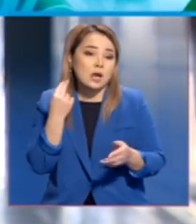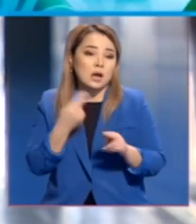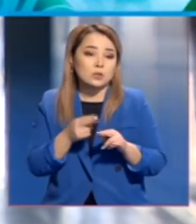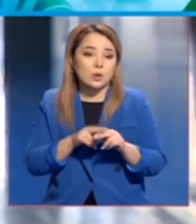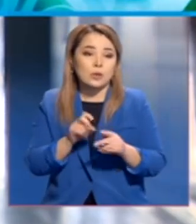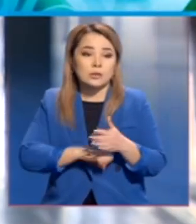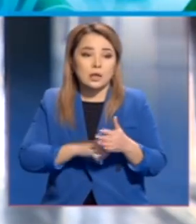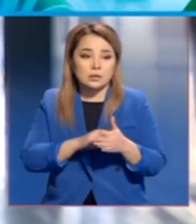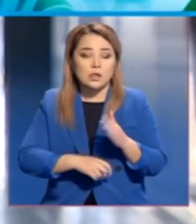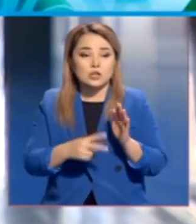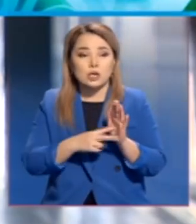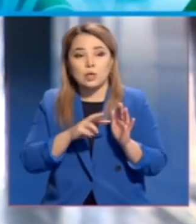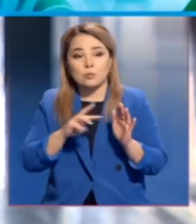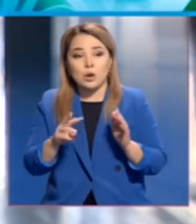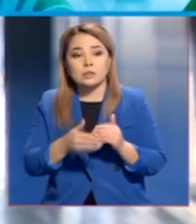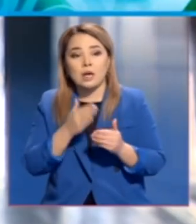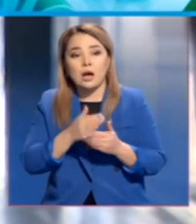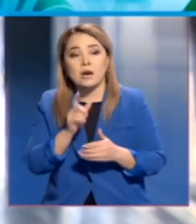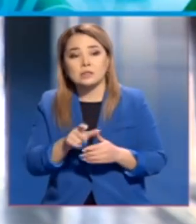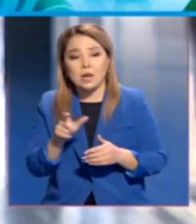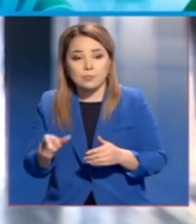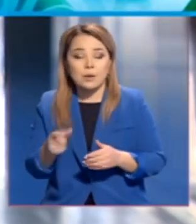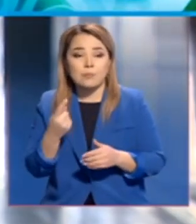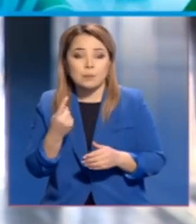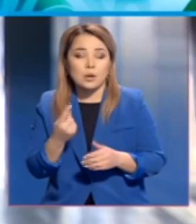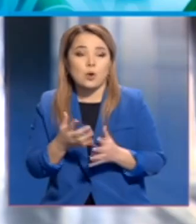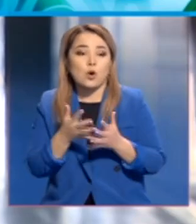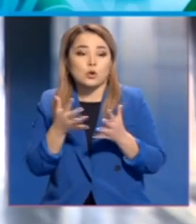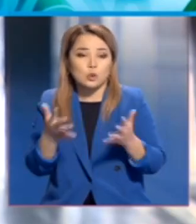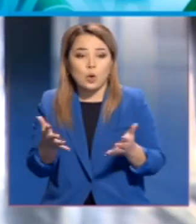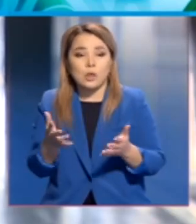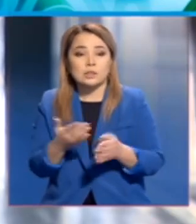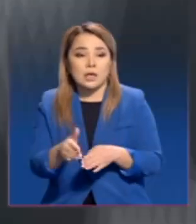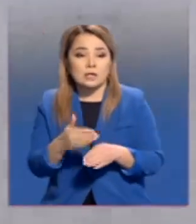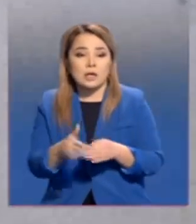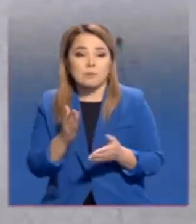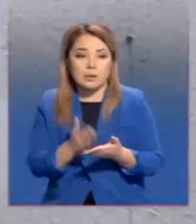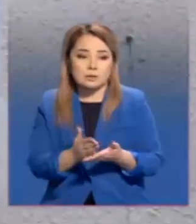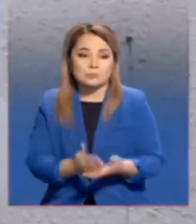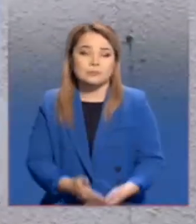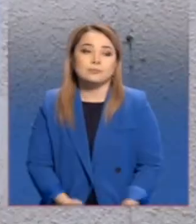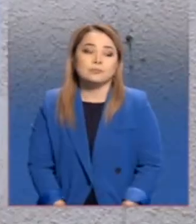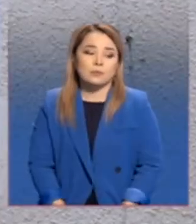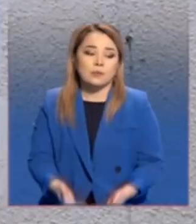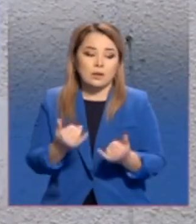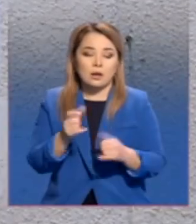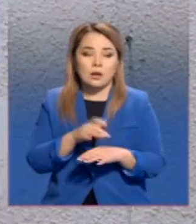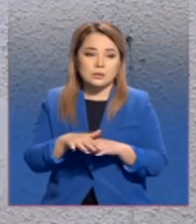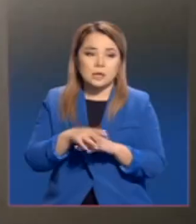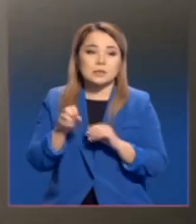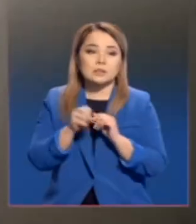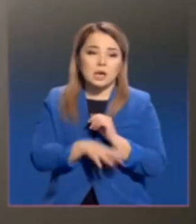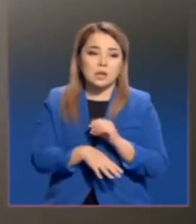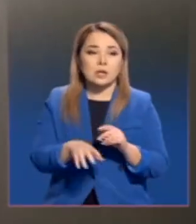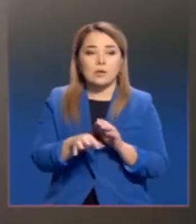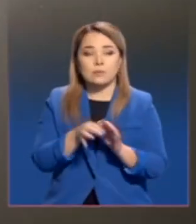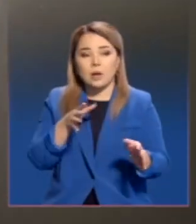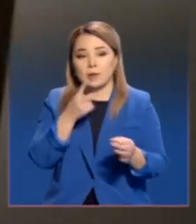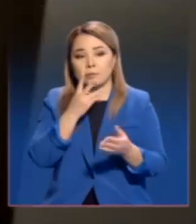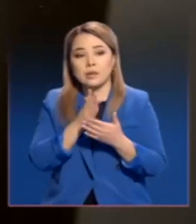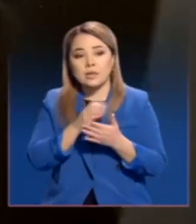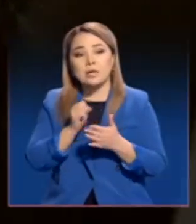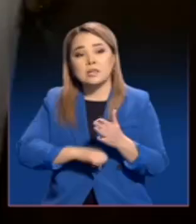екен. Қазақстанда 7 миллионнан астам адамның біріне одан да көп несиесі бар. Тиісінше халықты кедейліктен арылту үшін